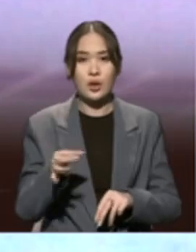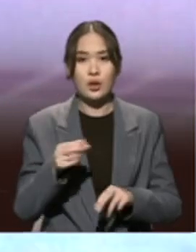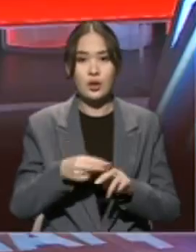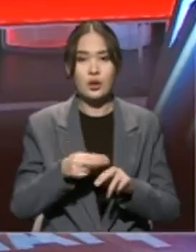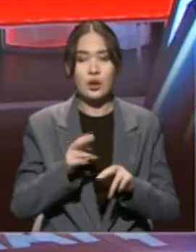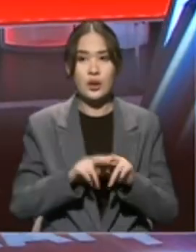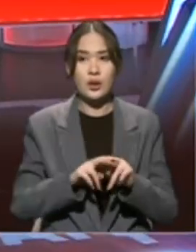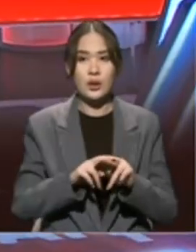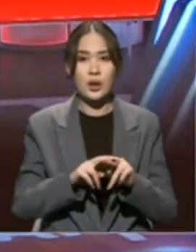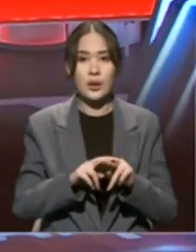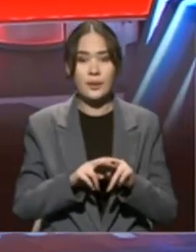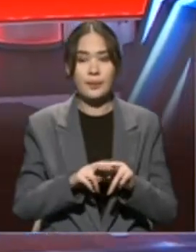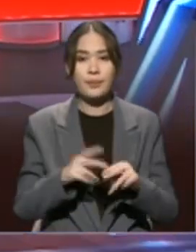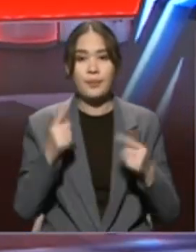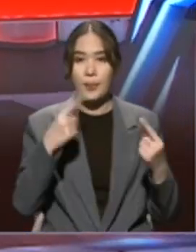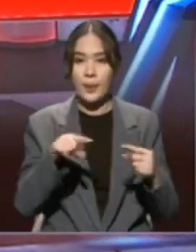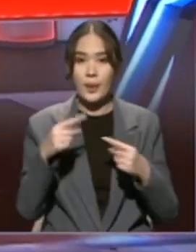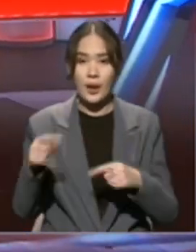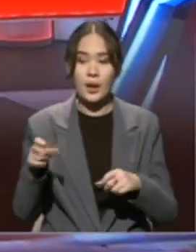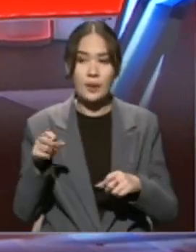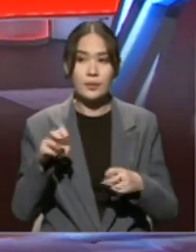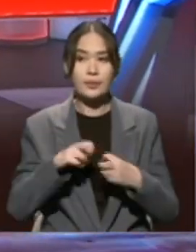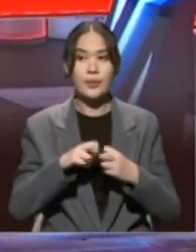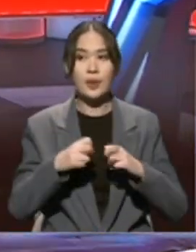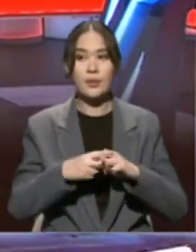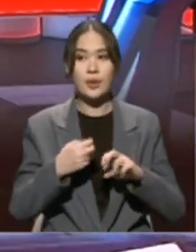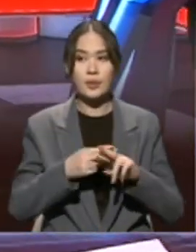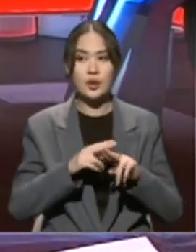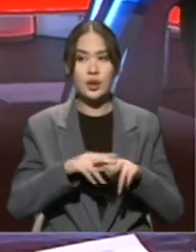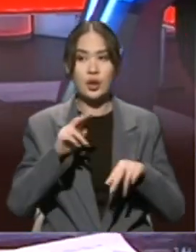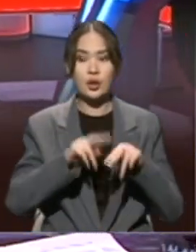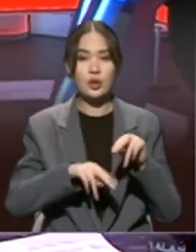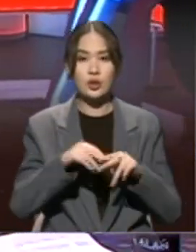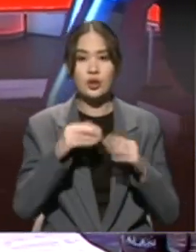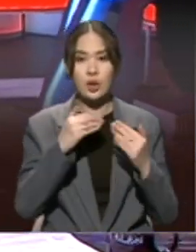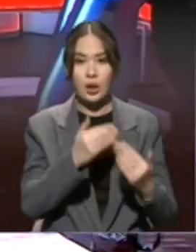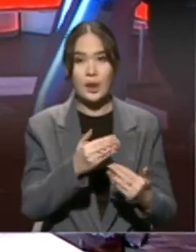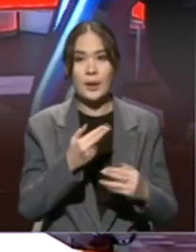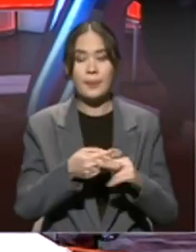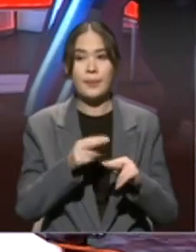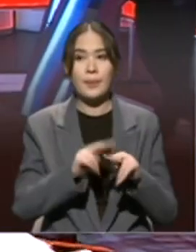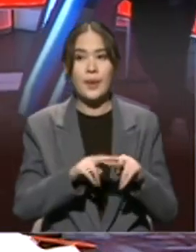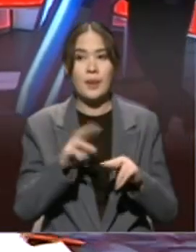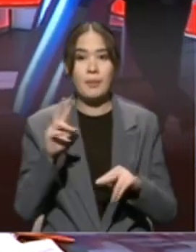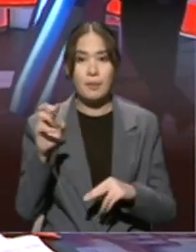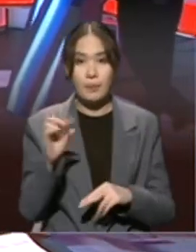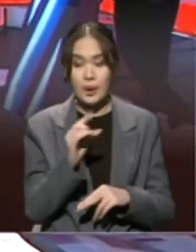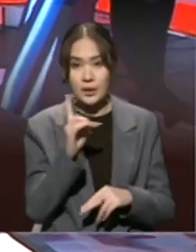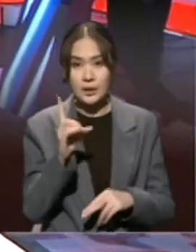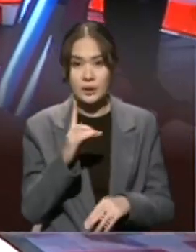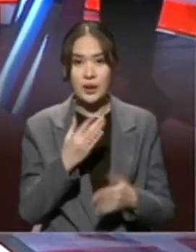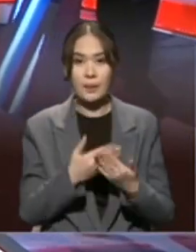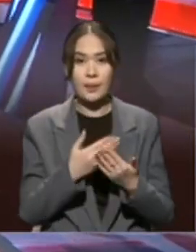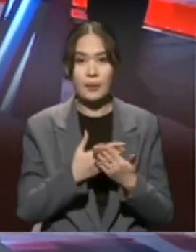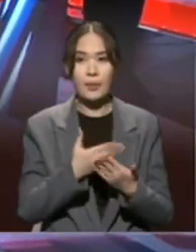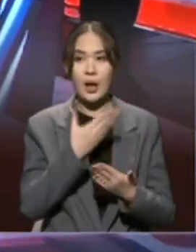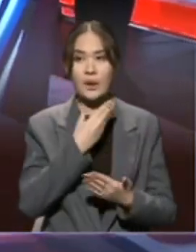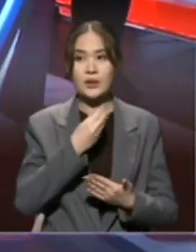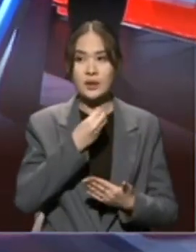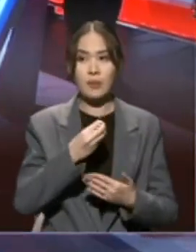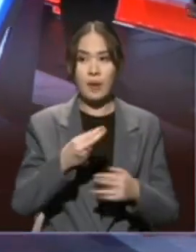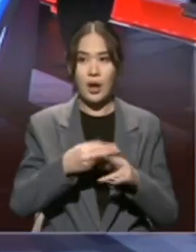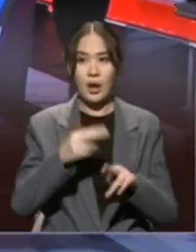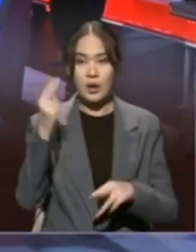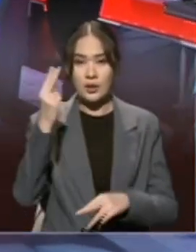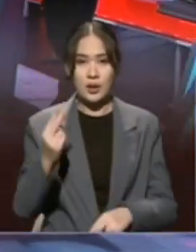Иә. Енді ол басқа мәселе. Құрылыс компаниялары салады. Жақсы. Құрылыс компаниялары. Енді құрылыс компаниясыз мына әдемі Астанамыз болған жоқ